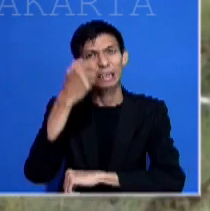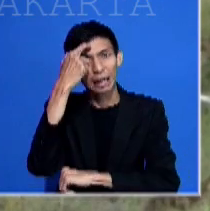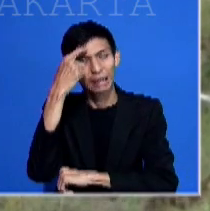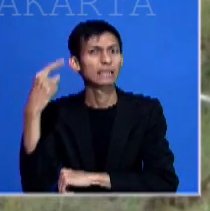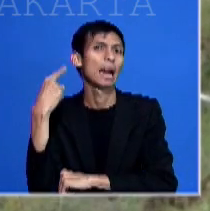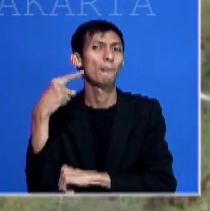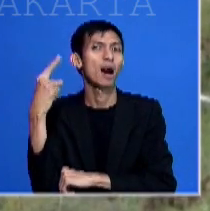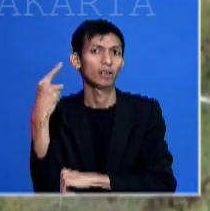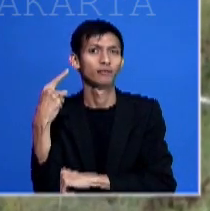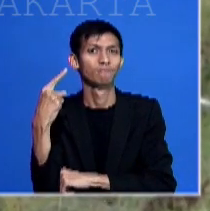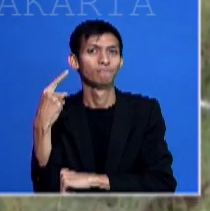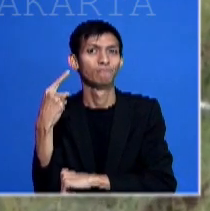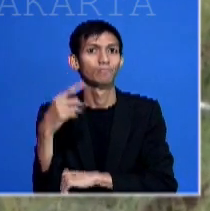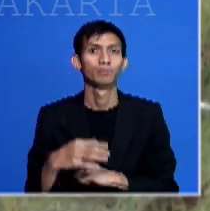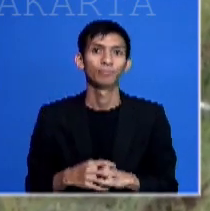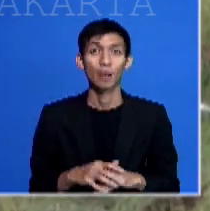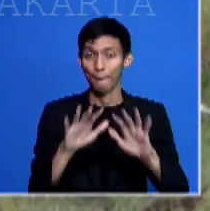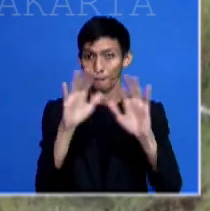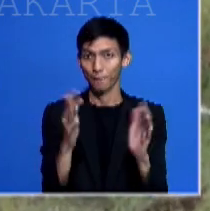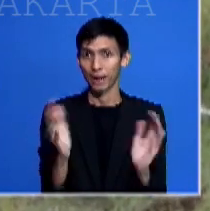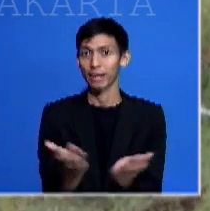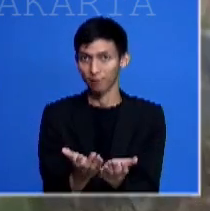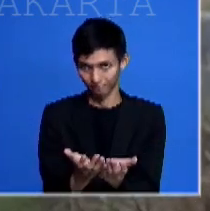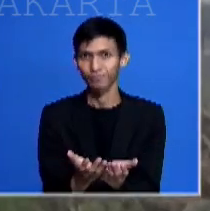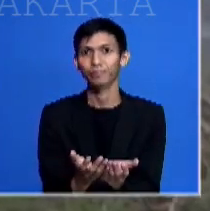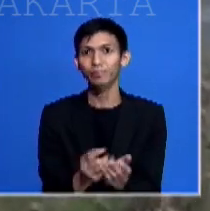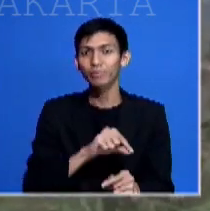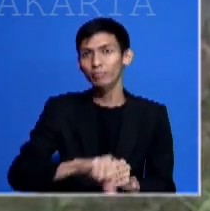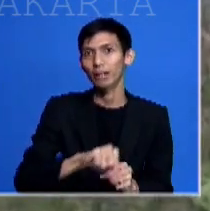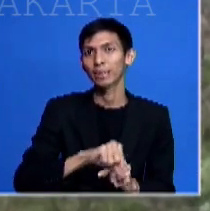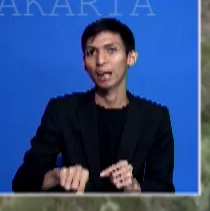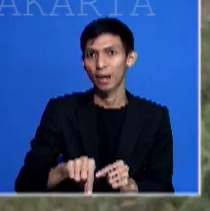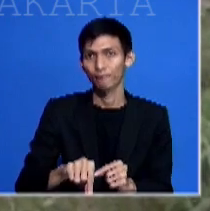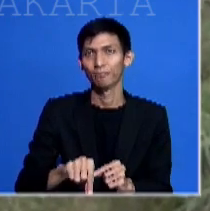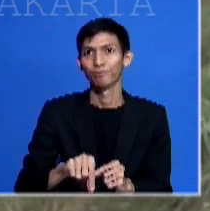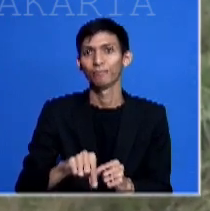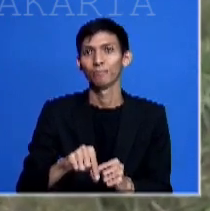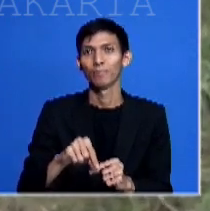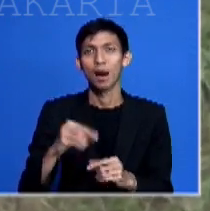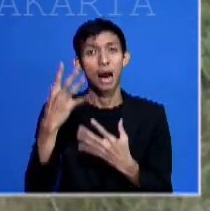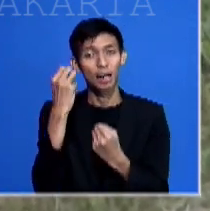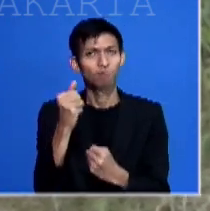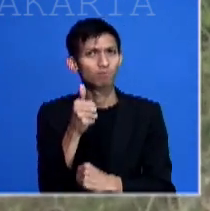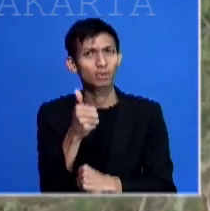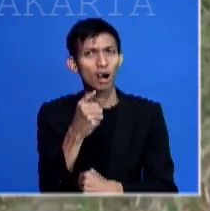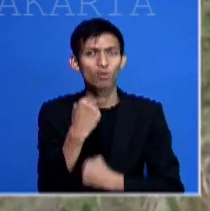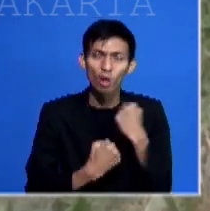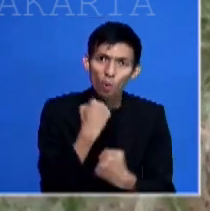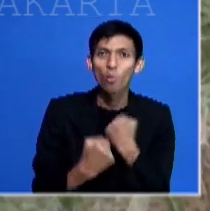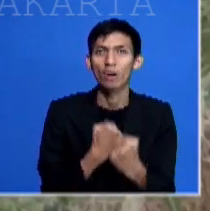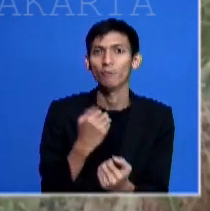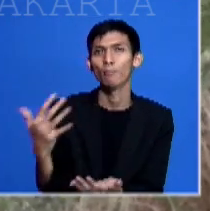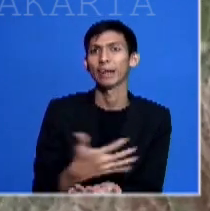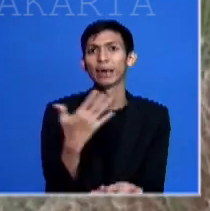malih tanaman woh-wohan ingkang dipun budidaya ing pesapinan ingkang dipun ajab saged dados usaha ingkang saged ngasilaken